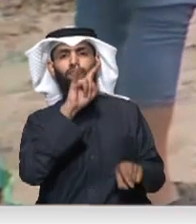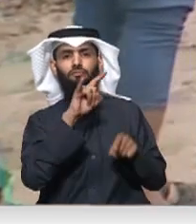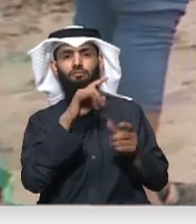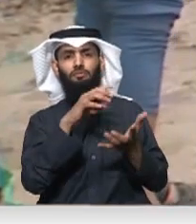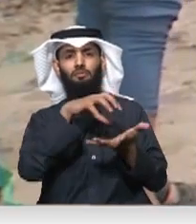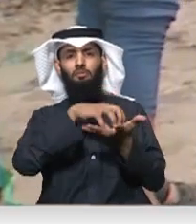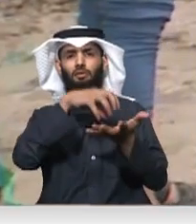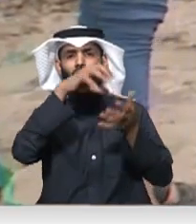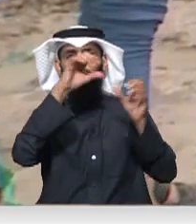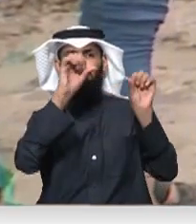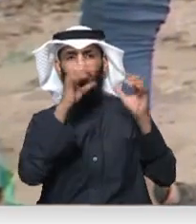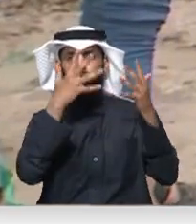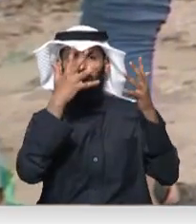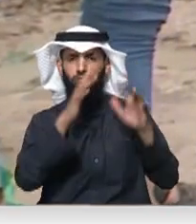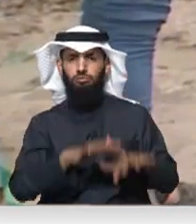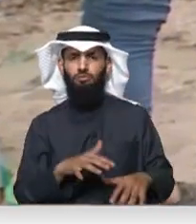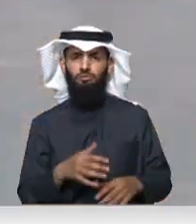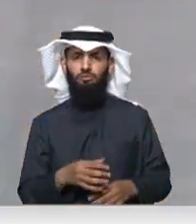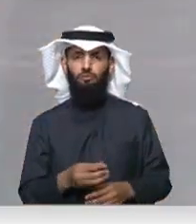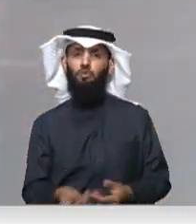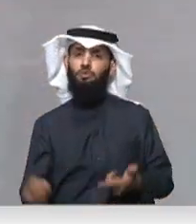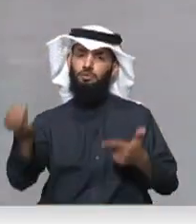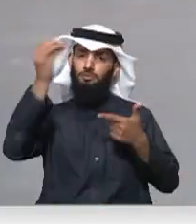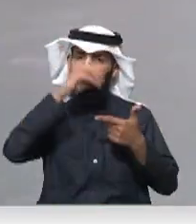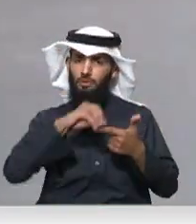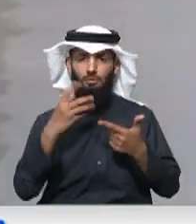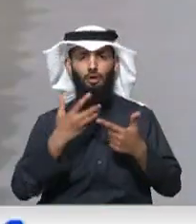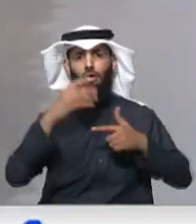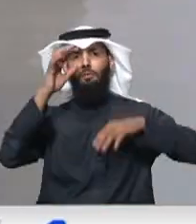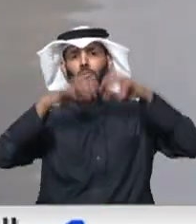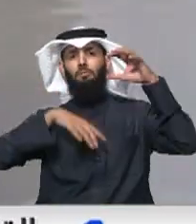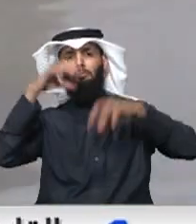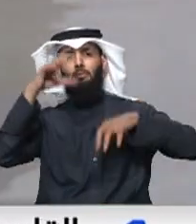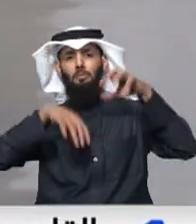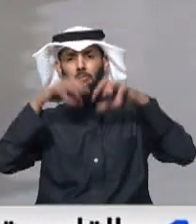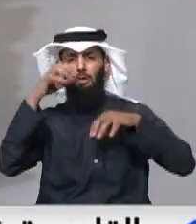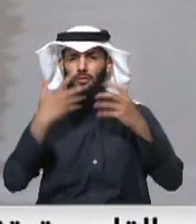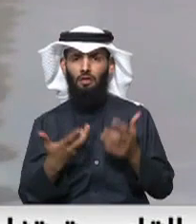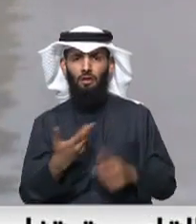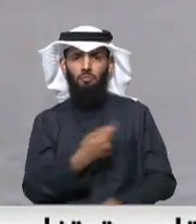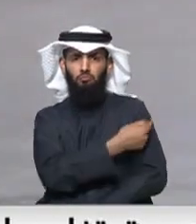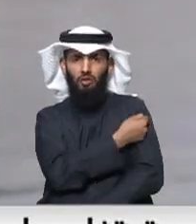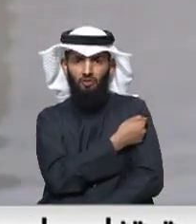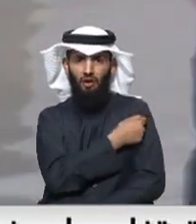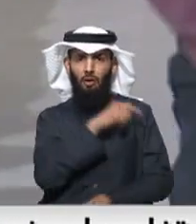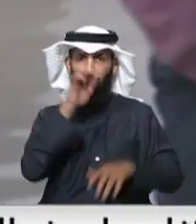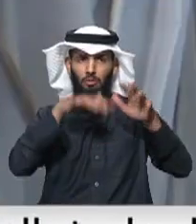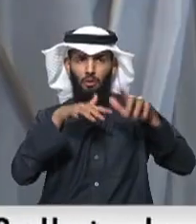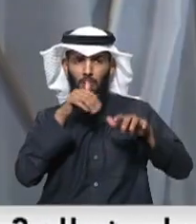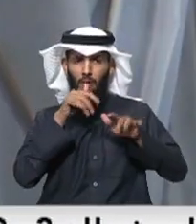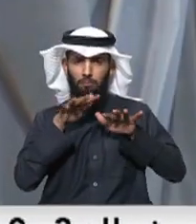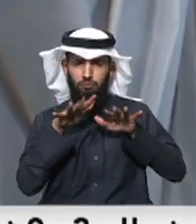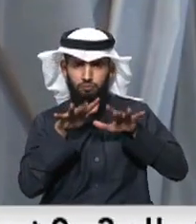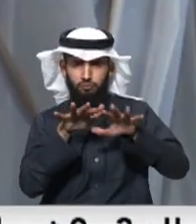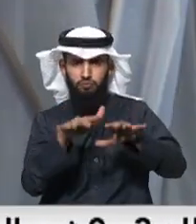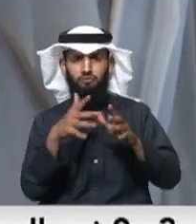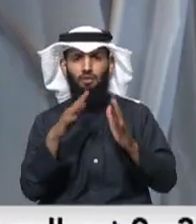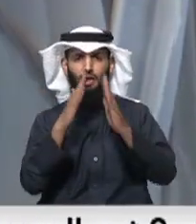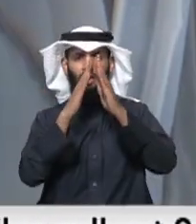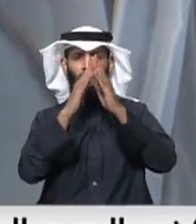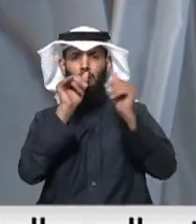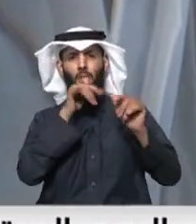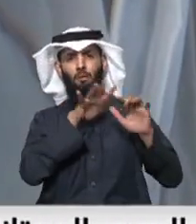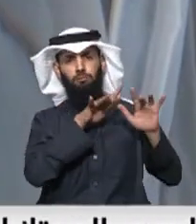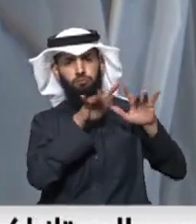أثارت الأمطار هلع آلاف النازحين داخل مراكز الإيواء والمستشفيات والطرقات أيضا، حيث يعيش